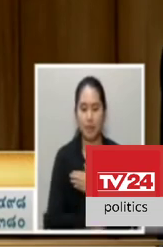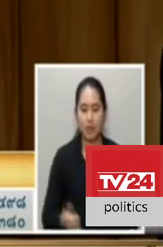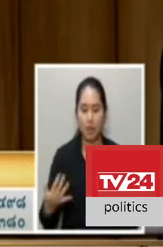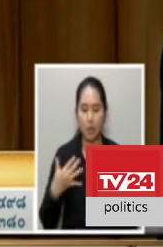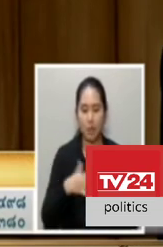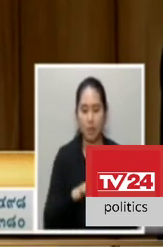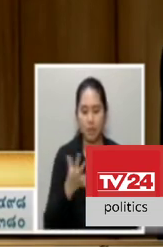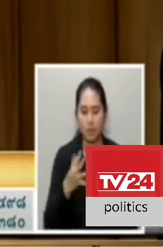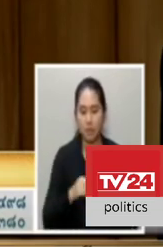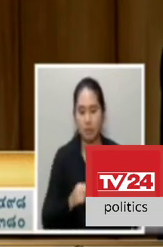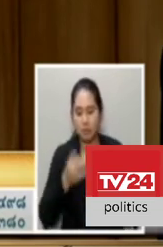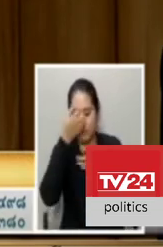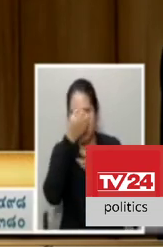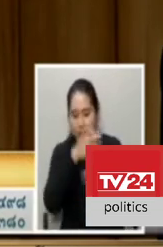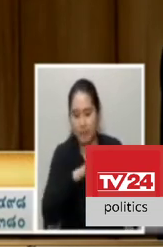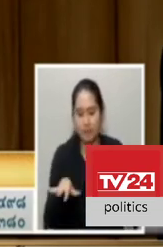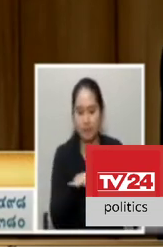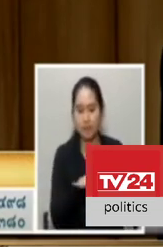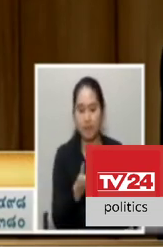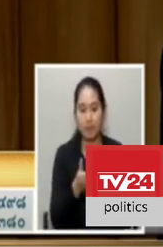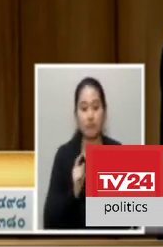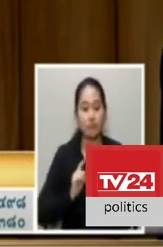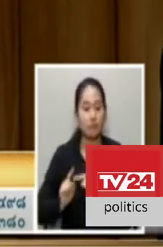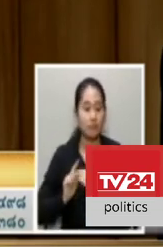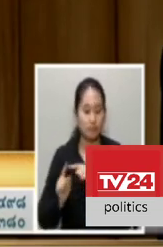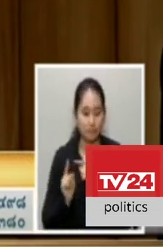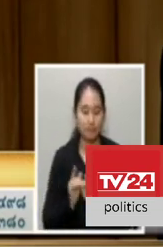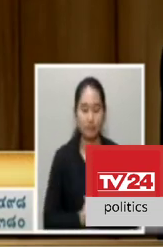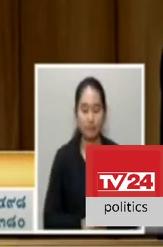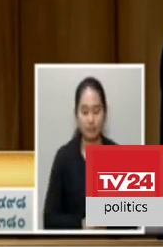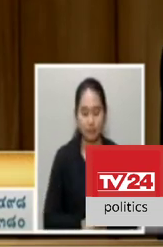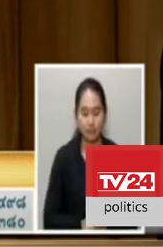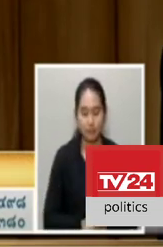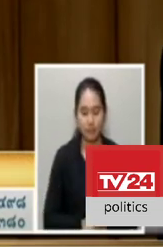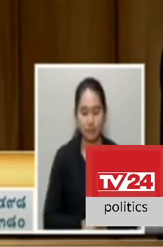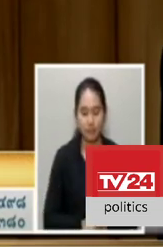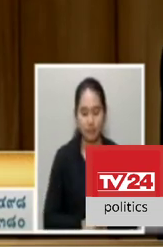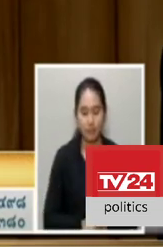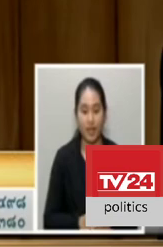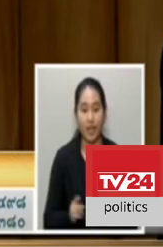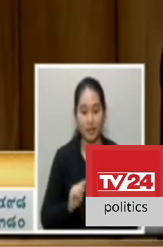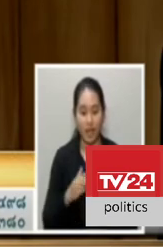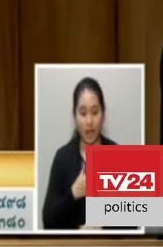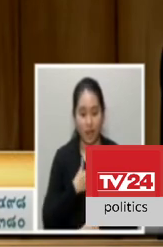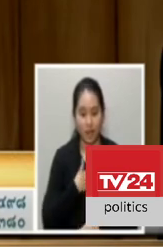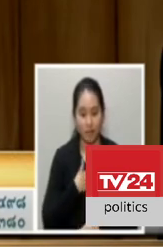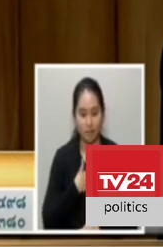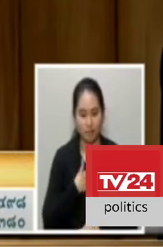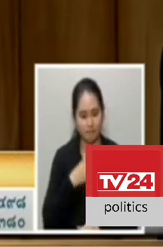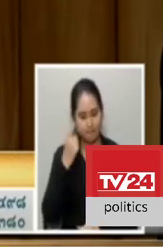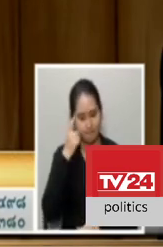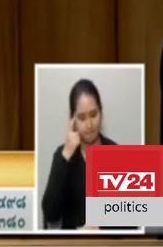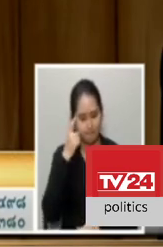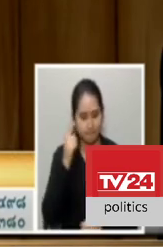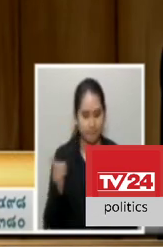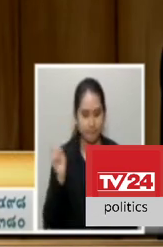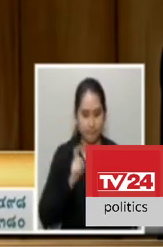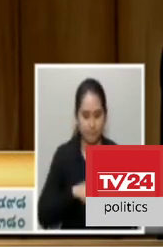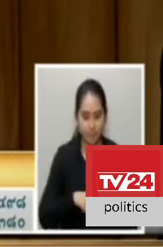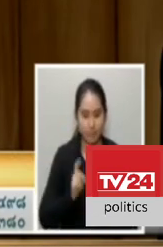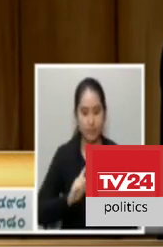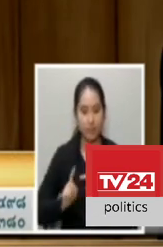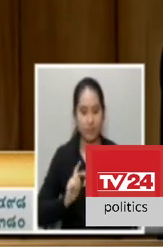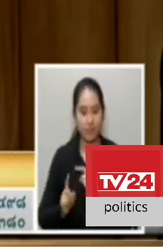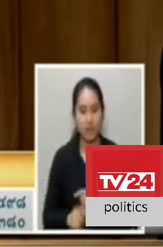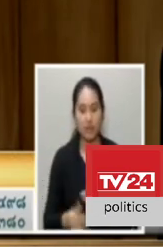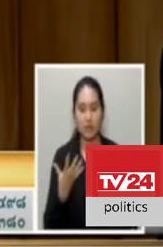าก็ไม่ได้สนใจและยังไม่พร้อมแต่การที่เราจะเข้าไปณวันนี้เพราะว่าเหลือแค่แค